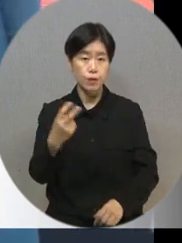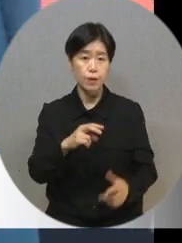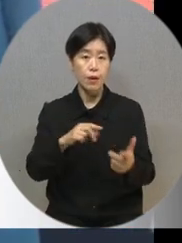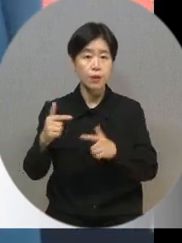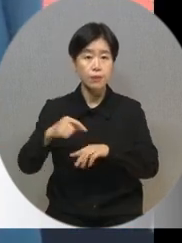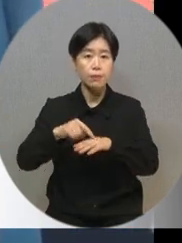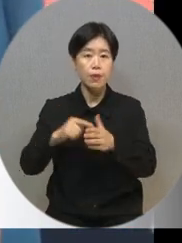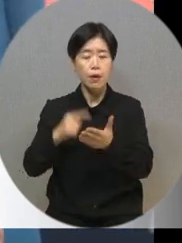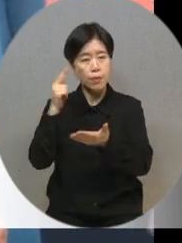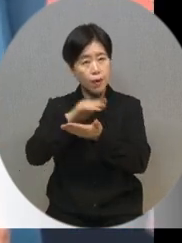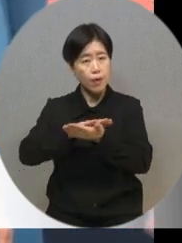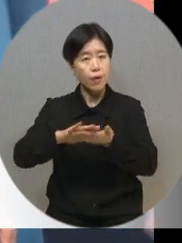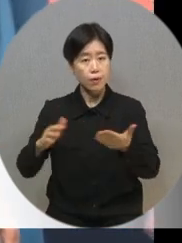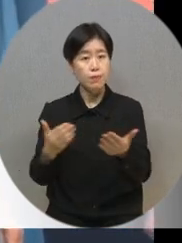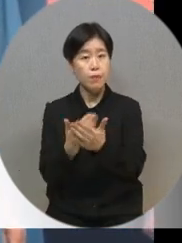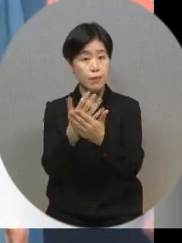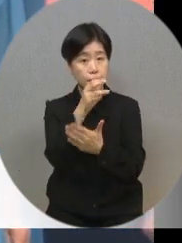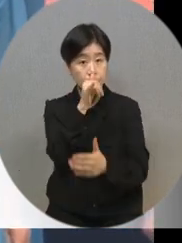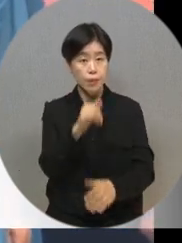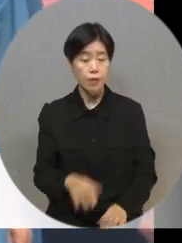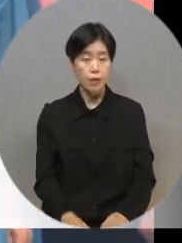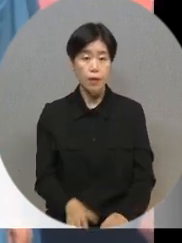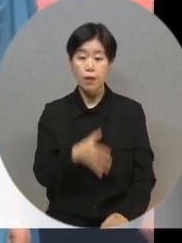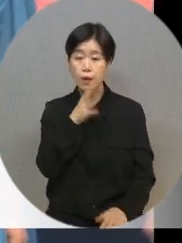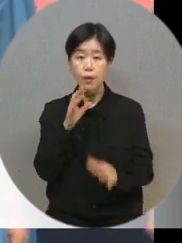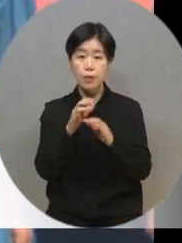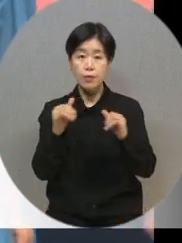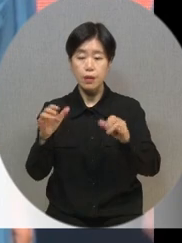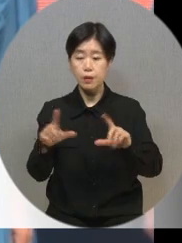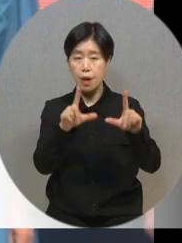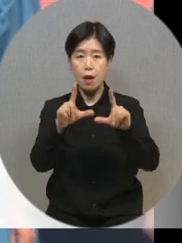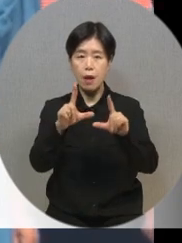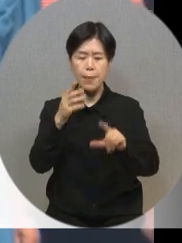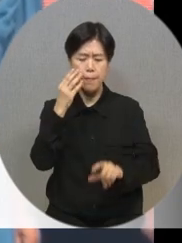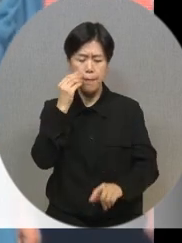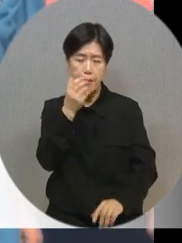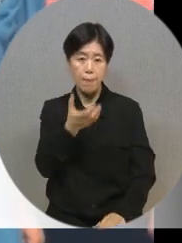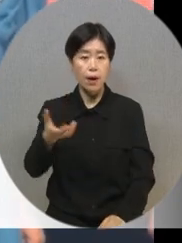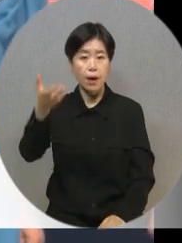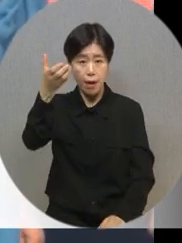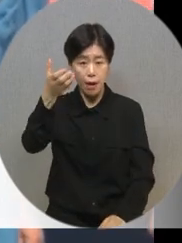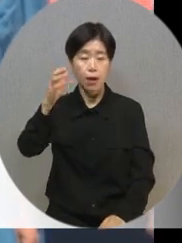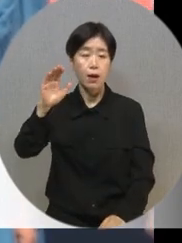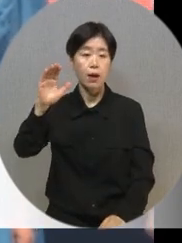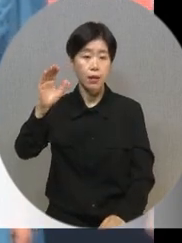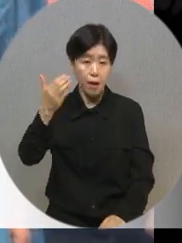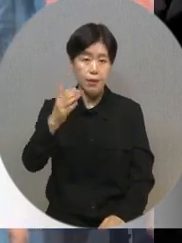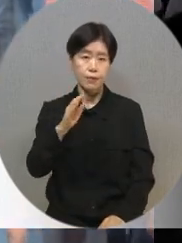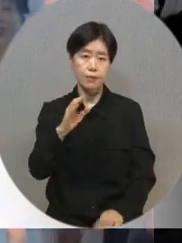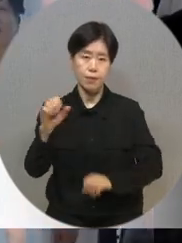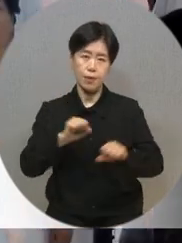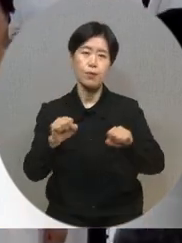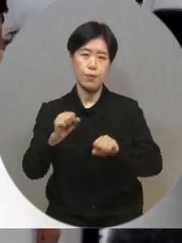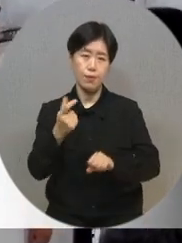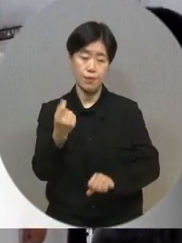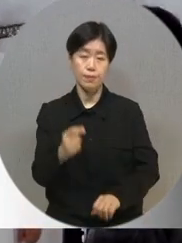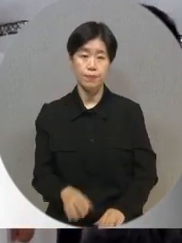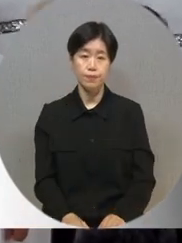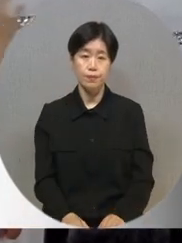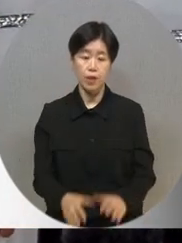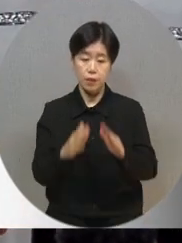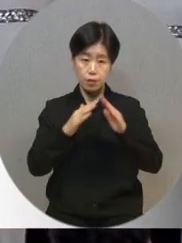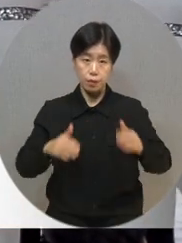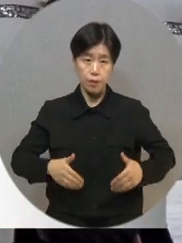향상에 도움을 주며 어르신들의 삶의 질을 높이는 중요한 여가활동으로 손꼽힙니다.